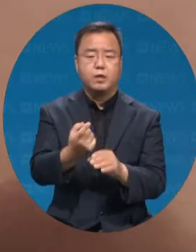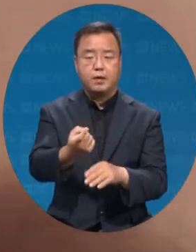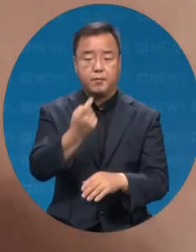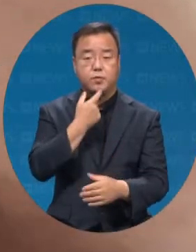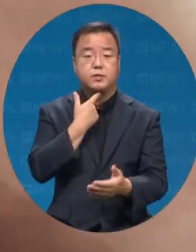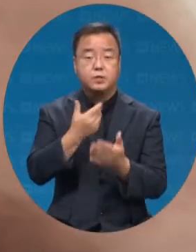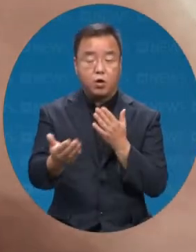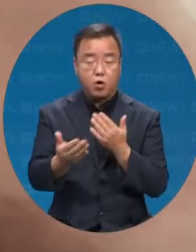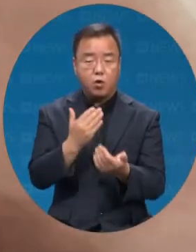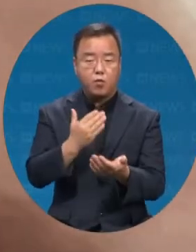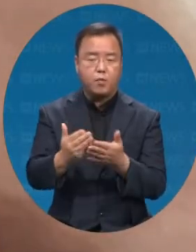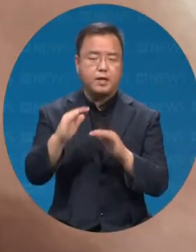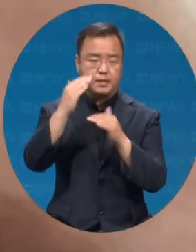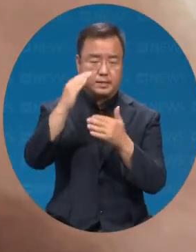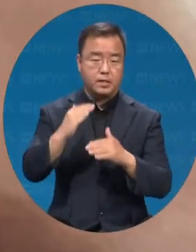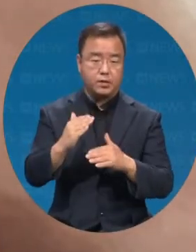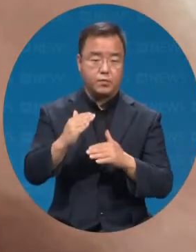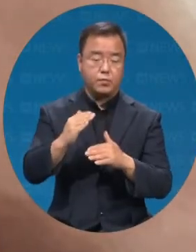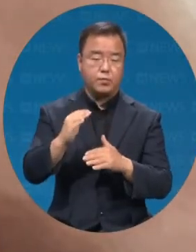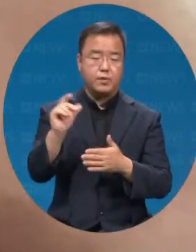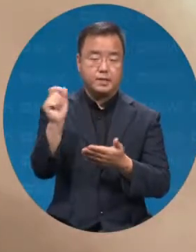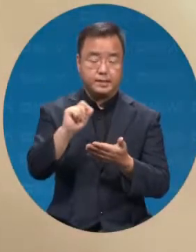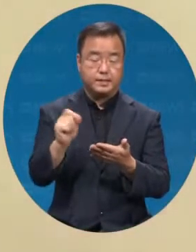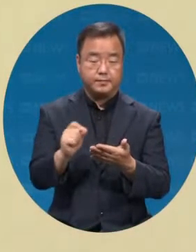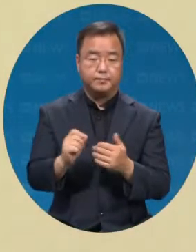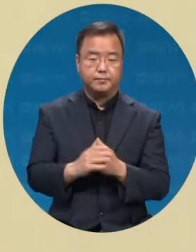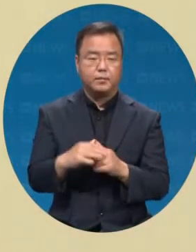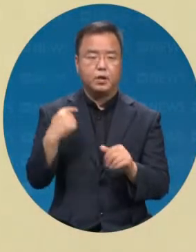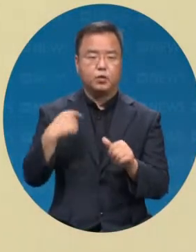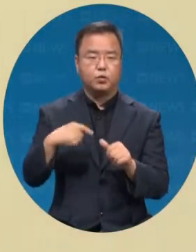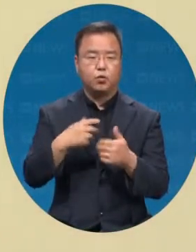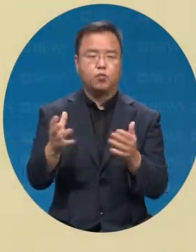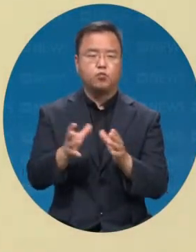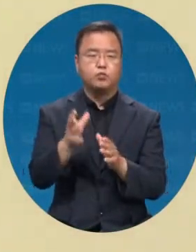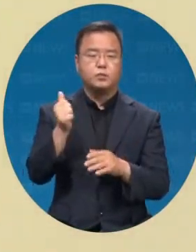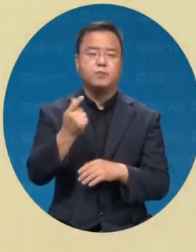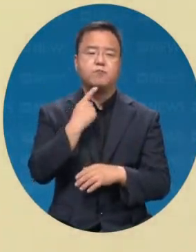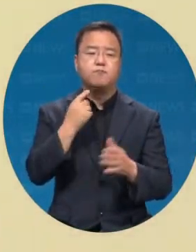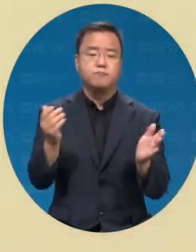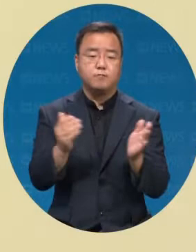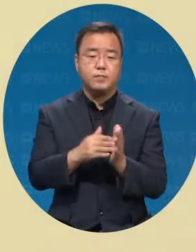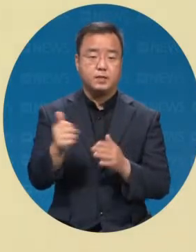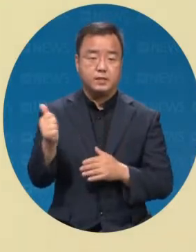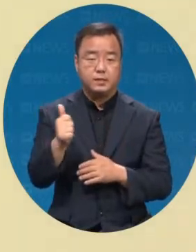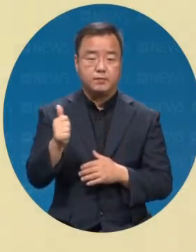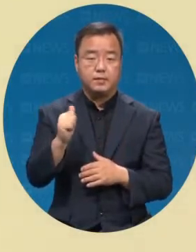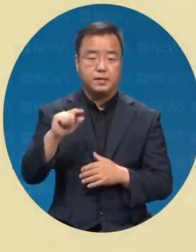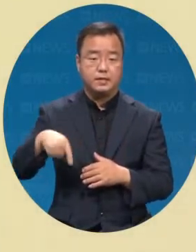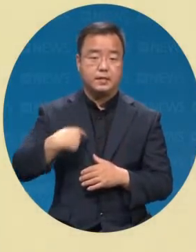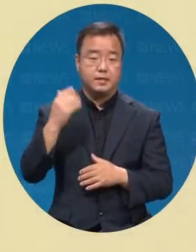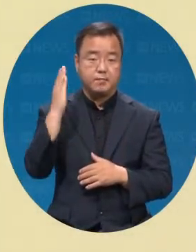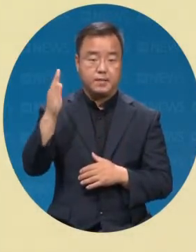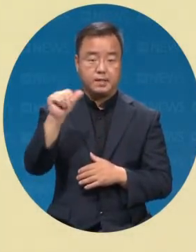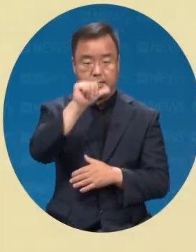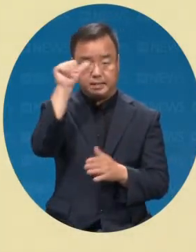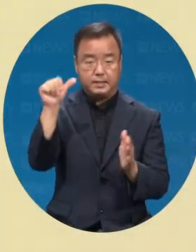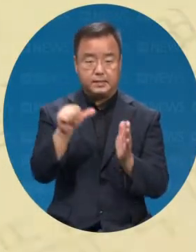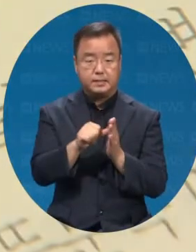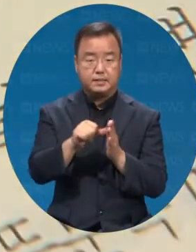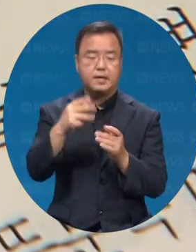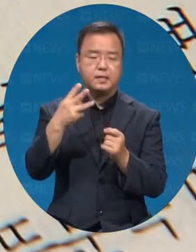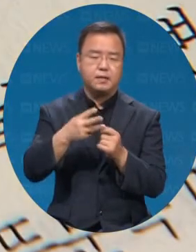담아낸 에세이가 나왔습니다. 교육부 장관이었던 저자는 자신이 말하는 인생 산모작 가운데 세 번째